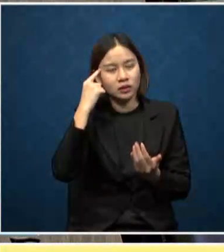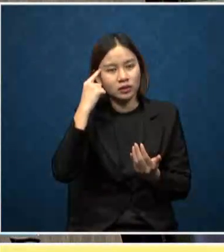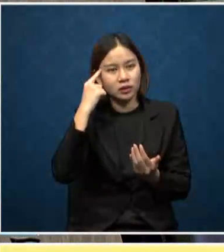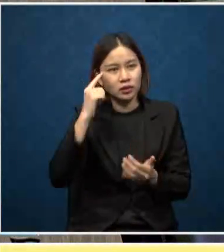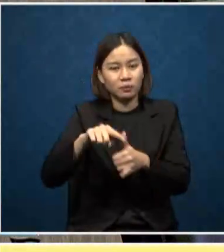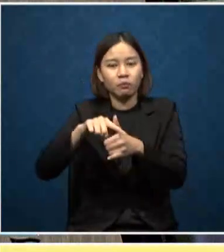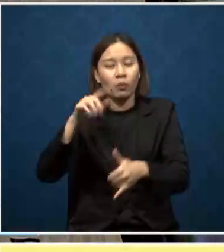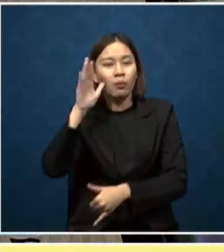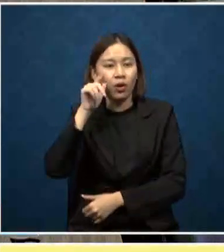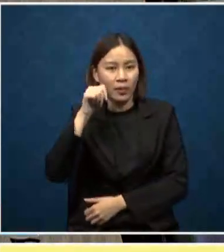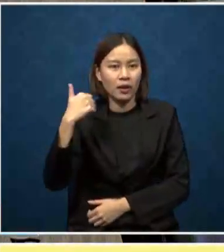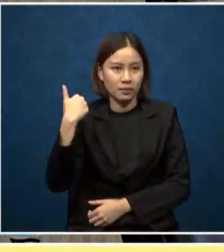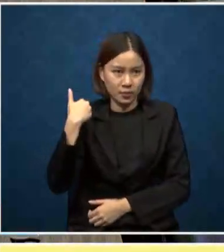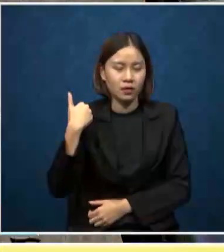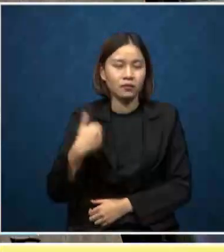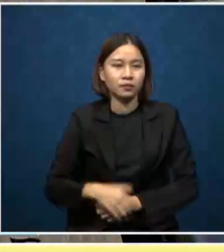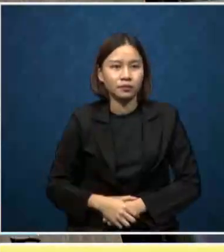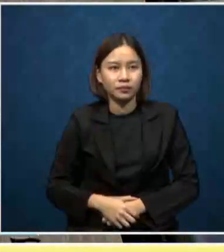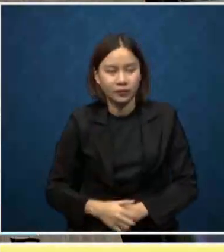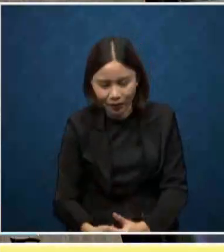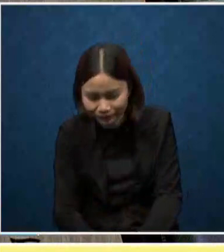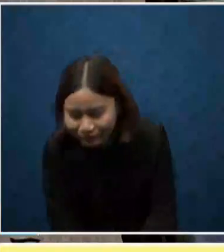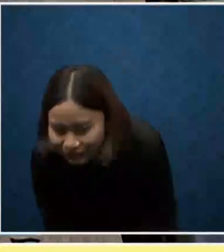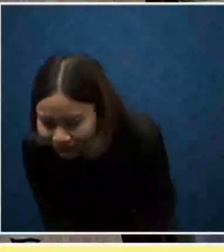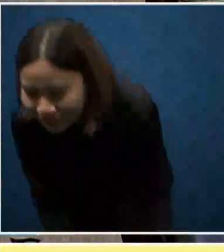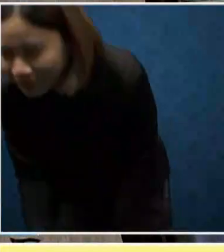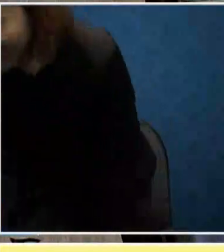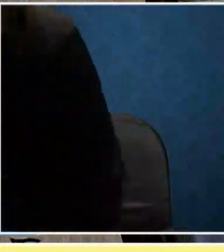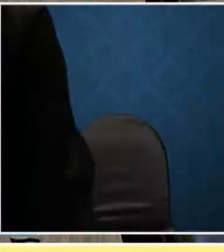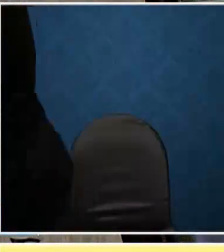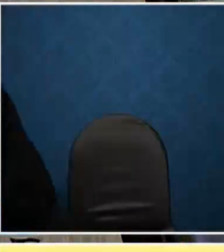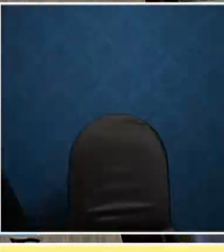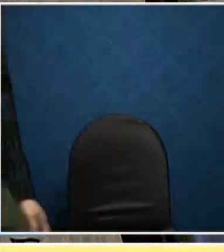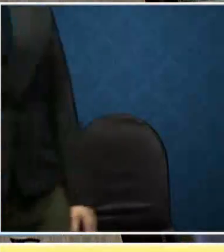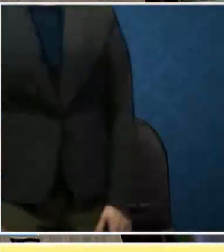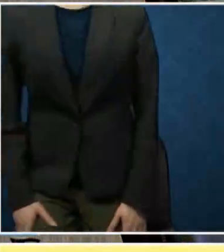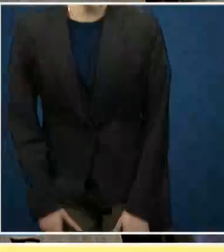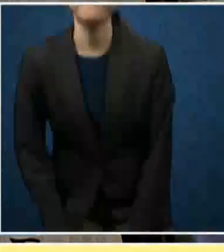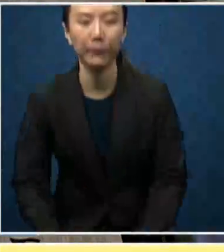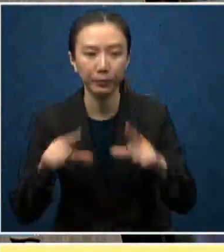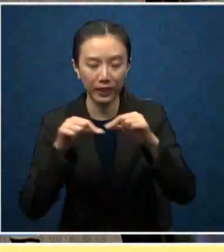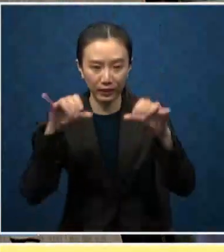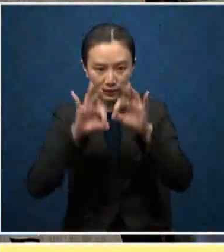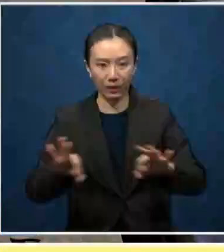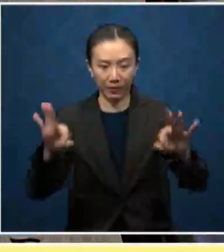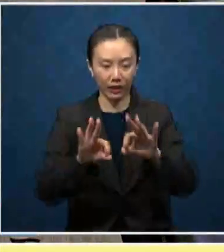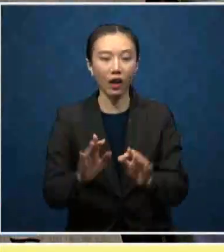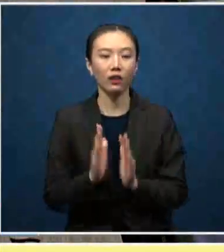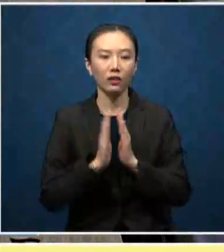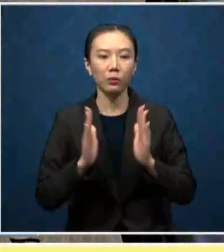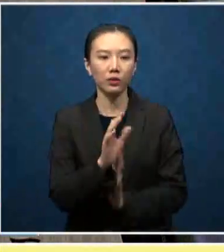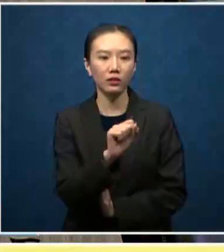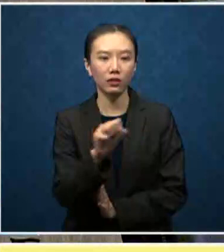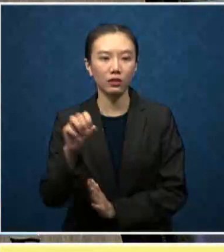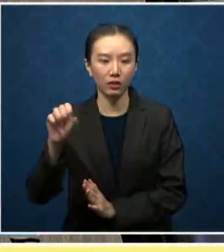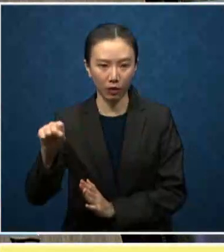แม่แล้วมีครับเพราะฉะนั้นเรื่องนี้เป็นเรื่องที่มีความสำคัญขอบคุณสสสที่ให้ความสำคัญในเรื่องนี้นะผมเน้นใน